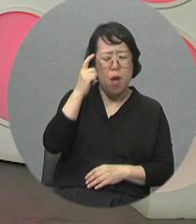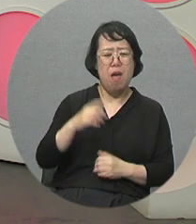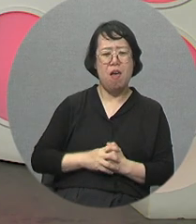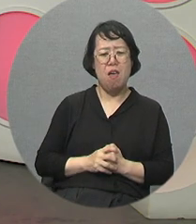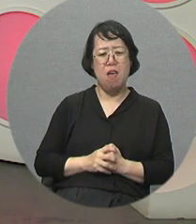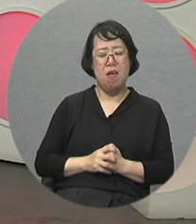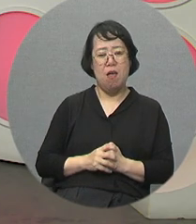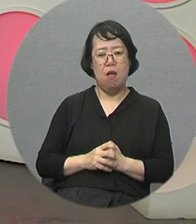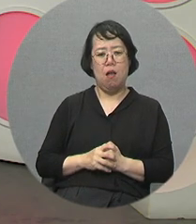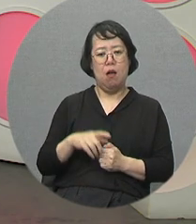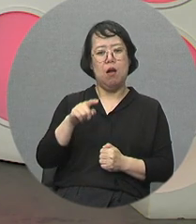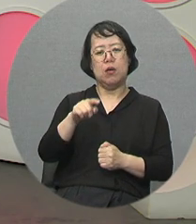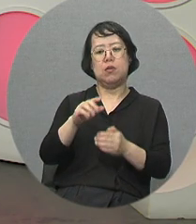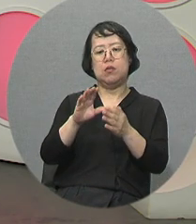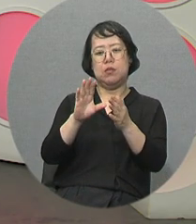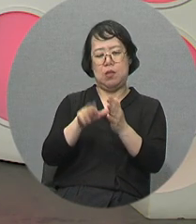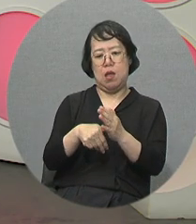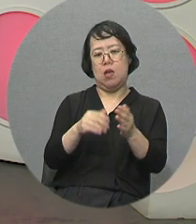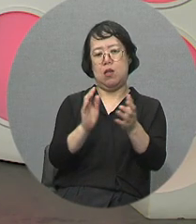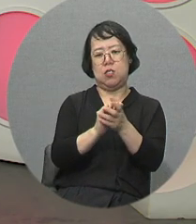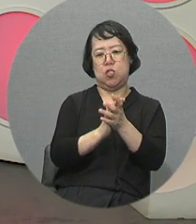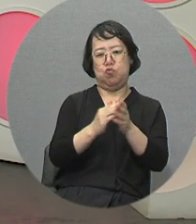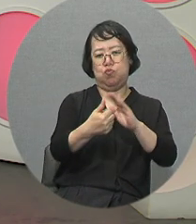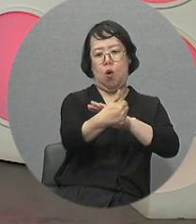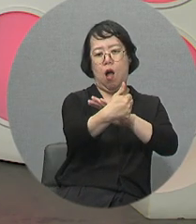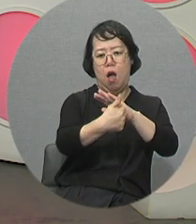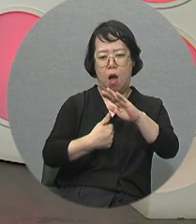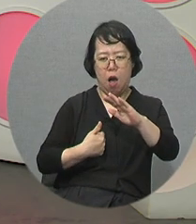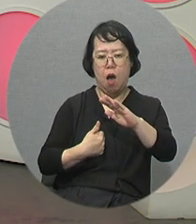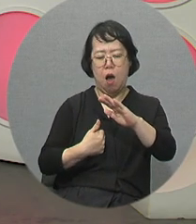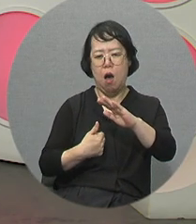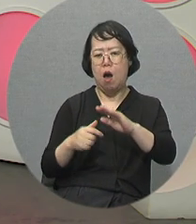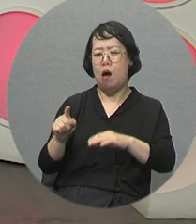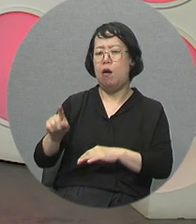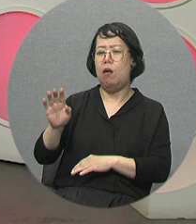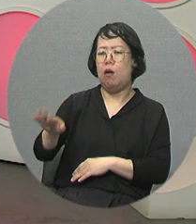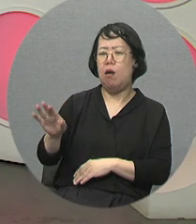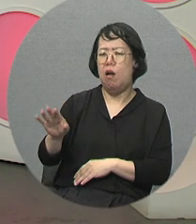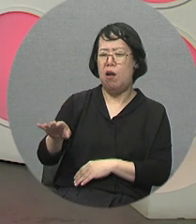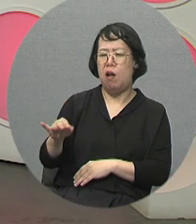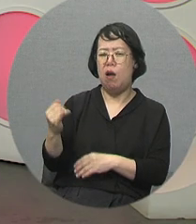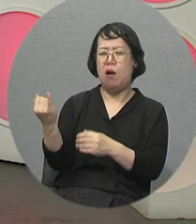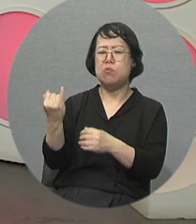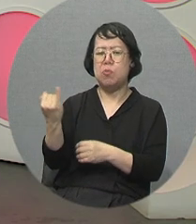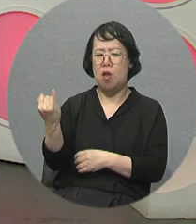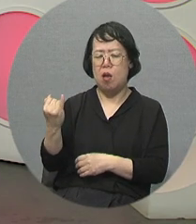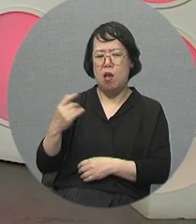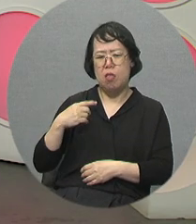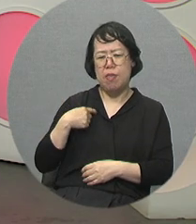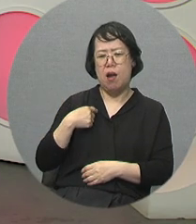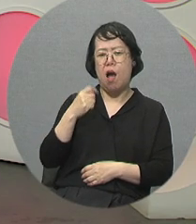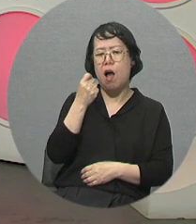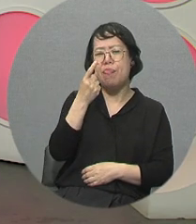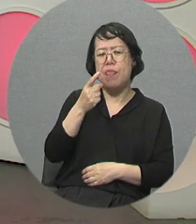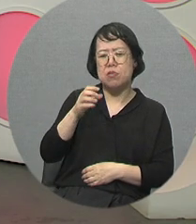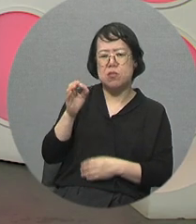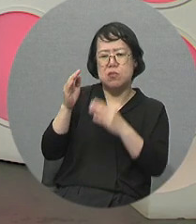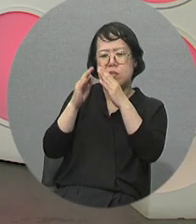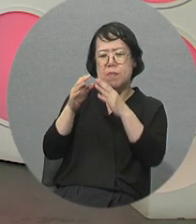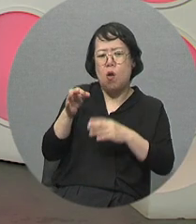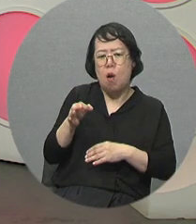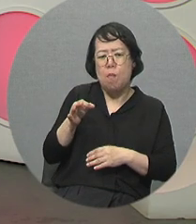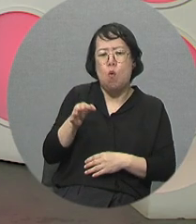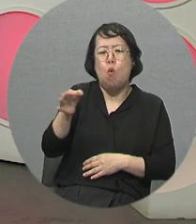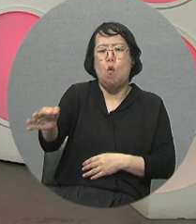그때 친구 목소리가 귓가에 울렸습니다. 아주머니, 우선 제가 한 달치 먼저 드릴게요. 아,